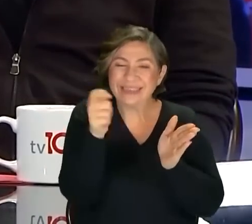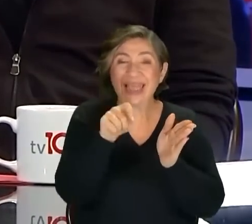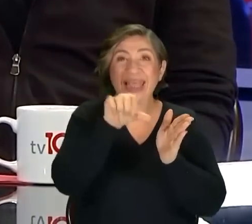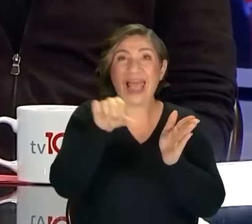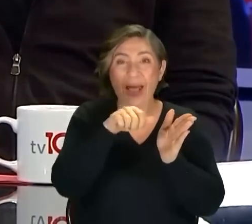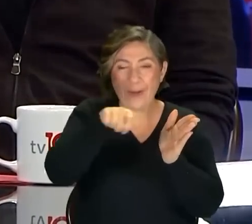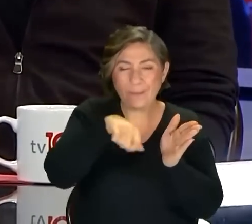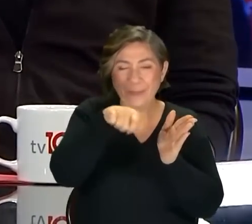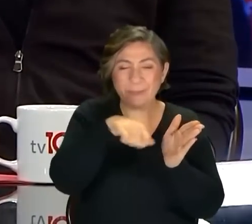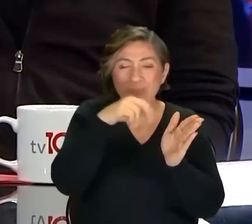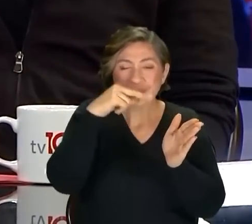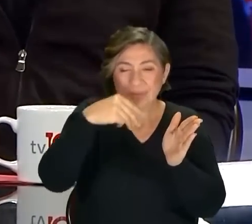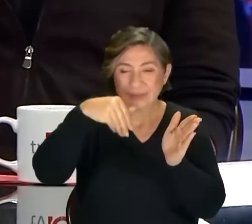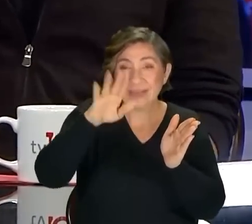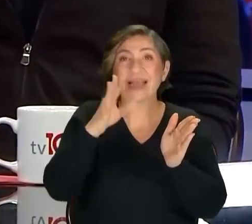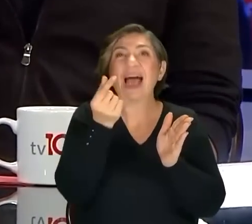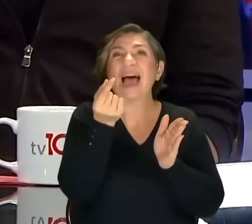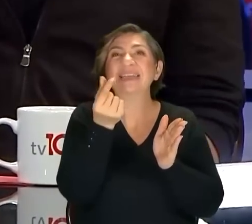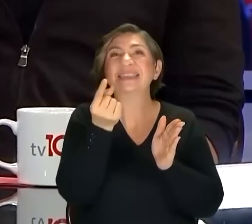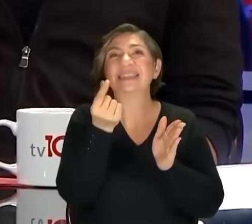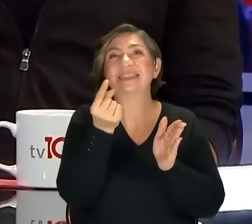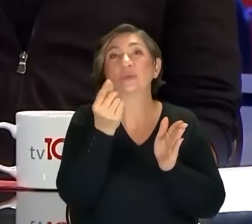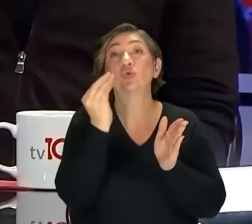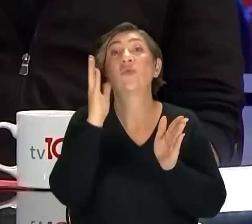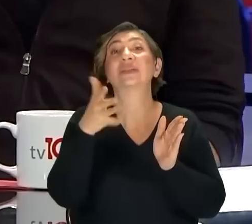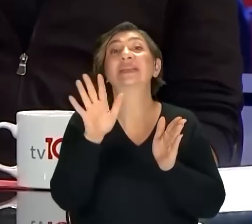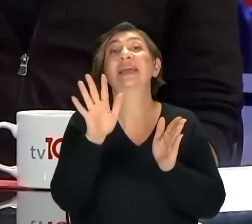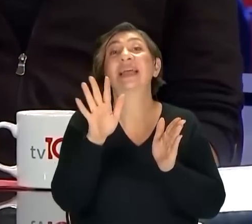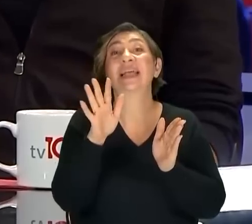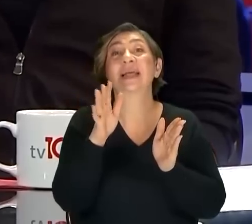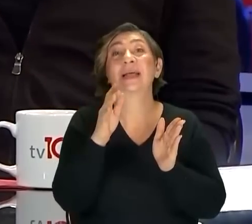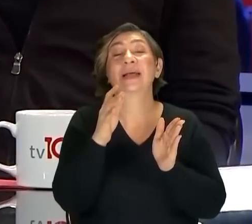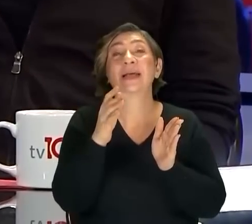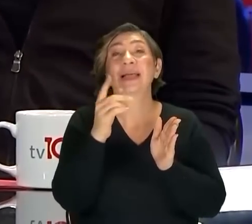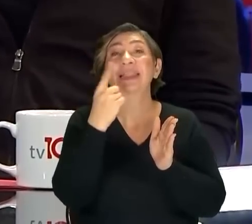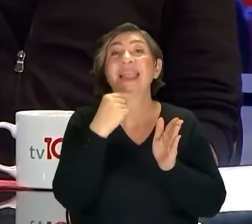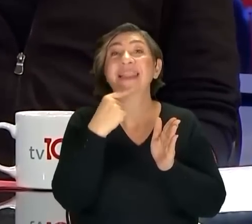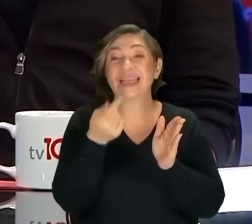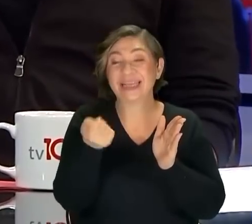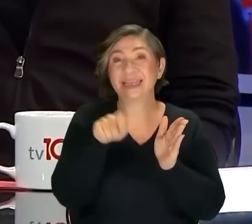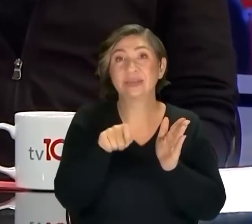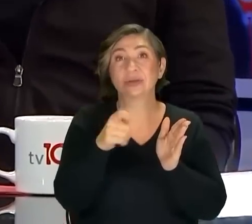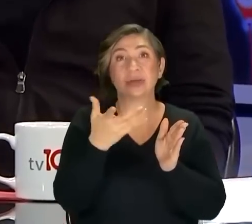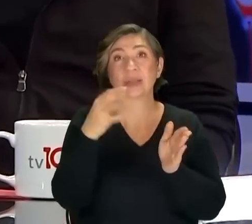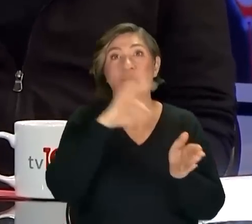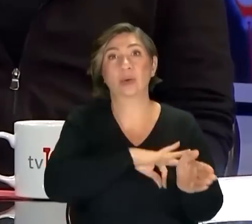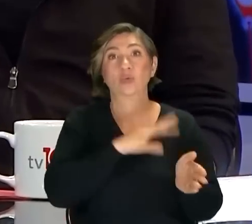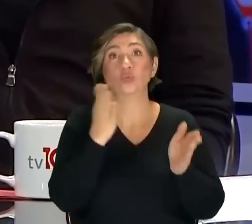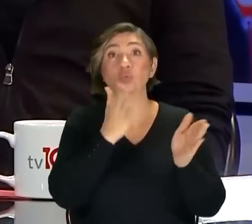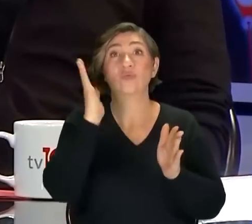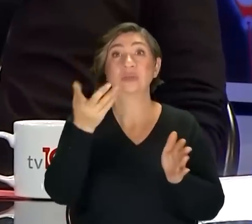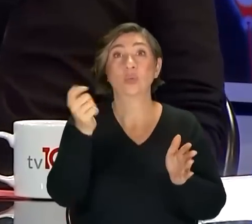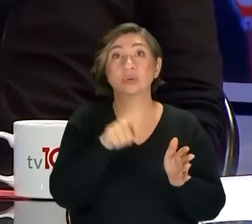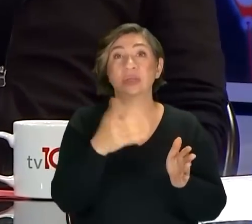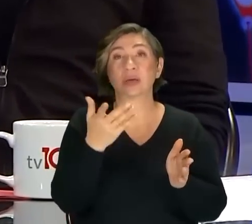ile beraber unla böyle kıvamını vermek için koyarsın her çorba. Çok koyunca ne kadar, nereden kâr ediyorsun? Tatlı kaşığı kadar. Ama nereden kâr ediyorsun mesela? Çok un koydum,